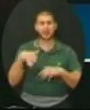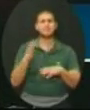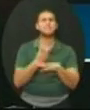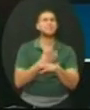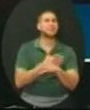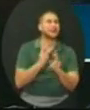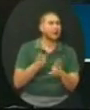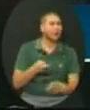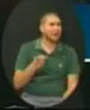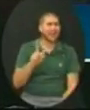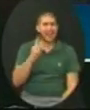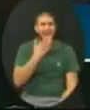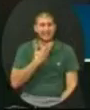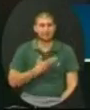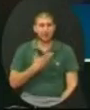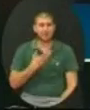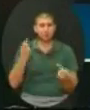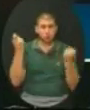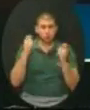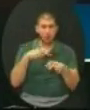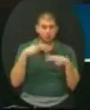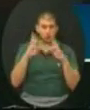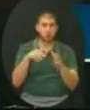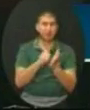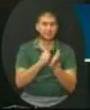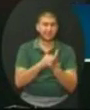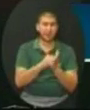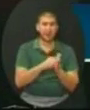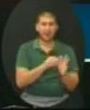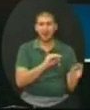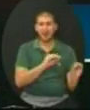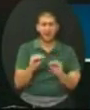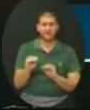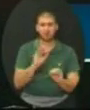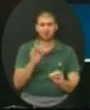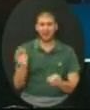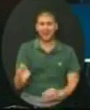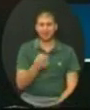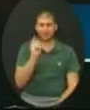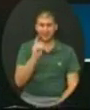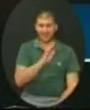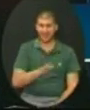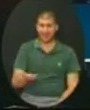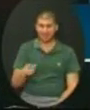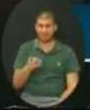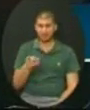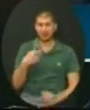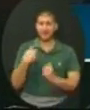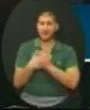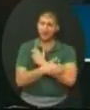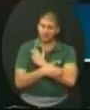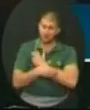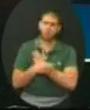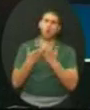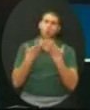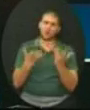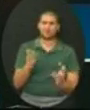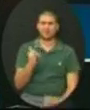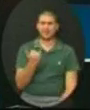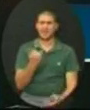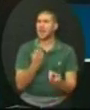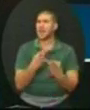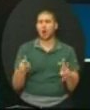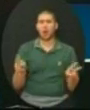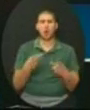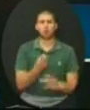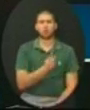למטבח. ליצמן סוגר מסעדות שיש שם חלילה וחס העברה של חיידקים, אבל את הילדים העניים אנחנו חושפים לזה. לא